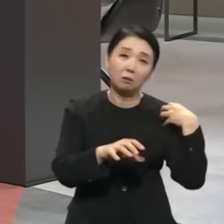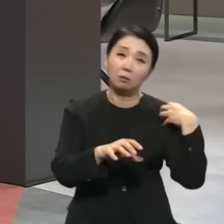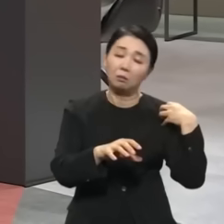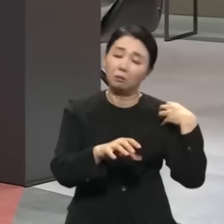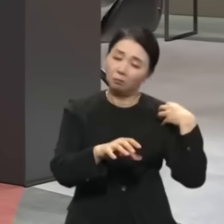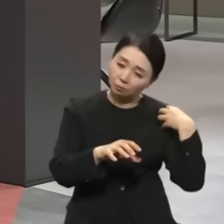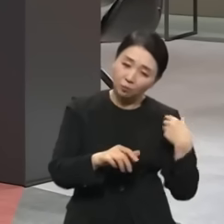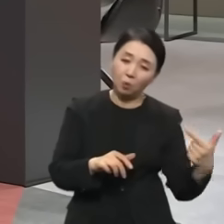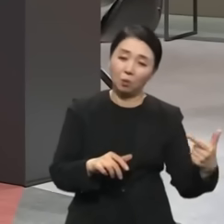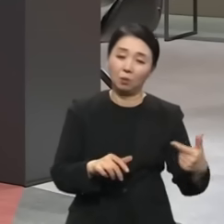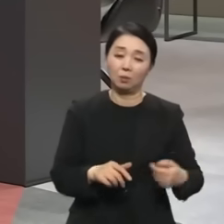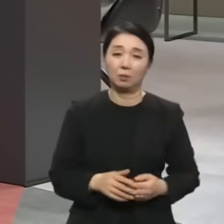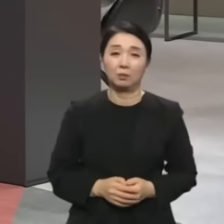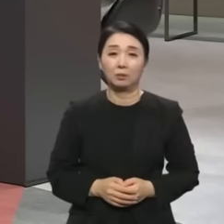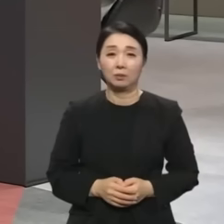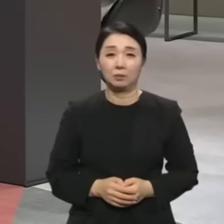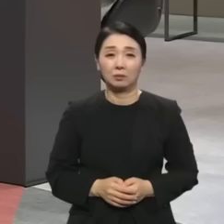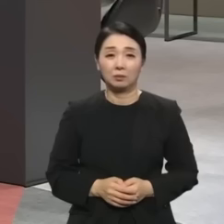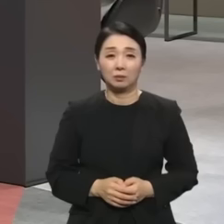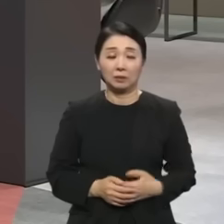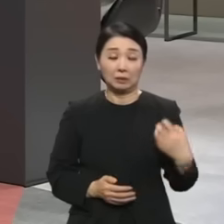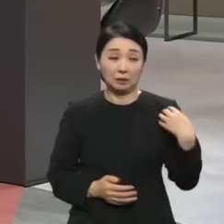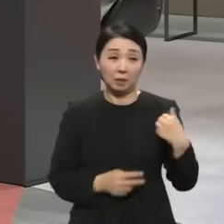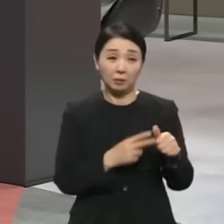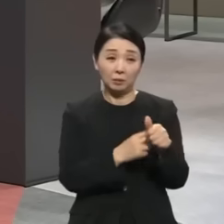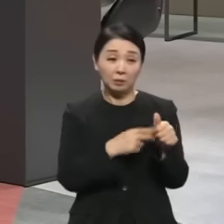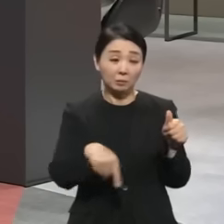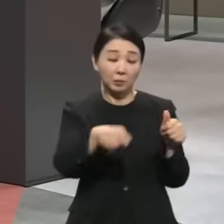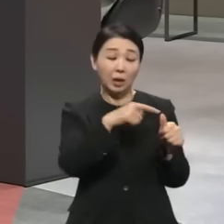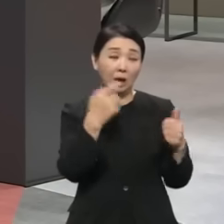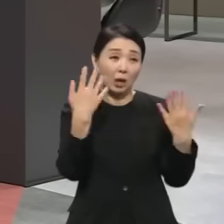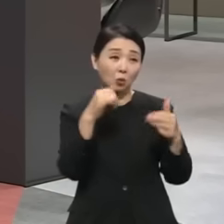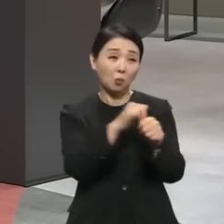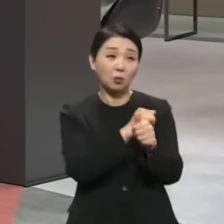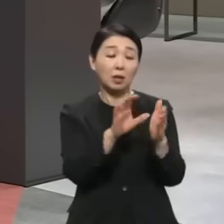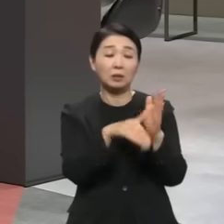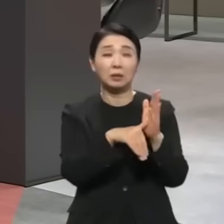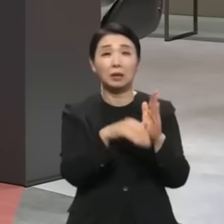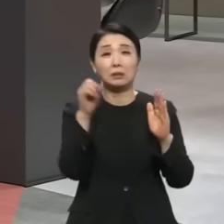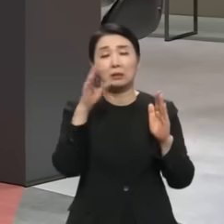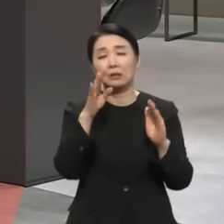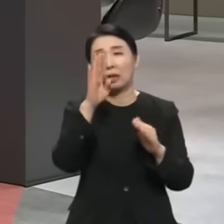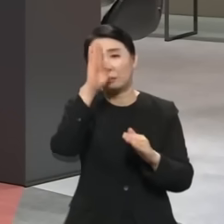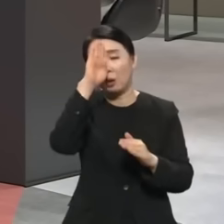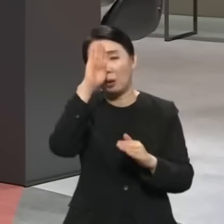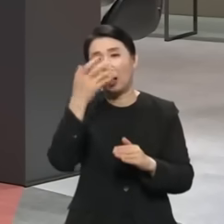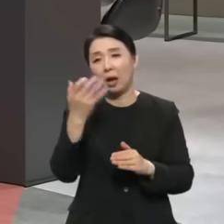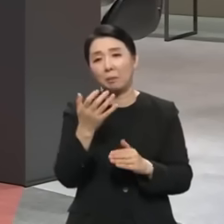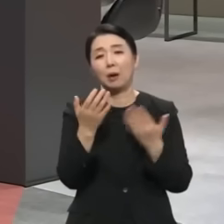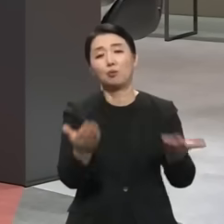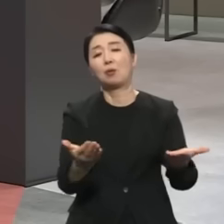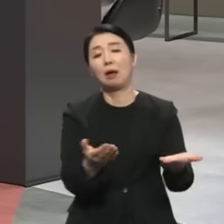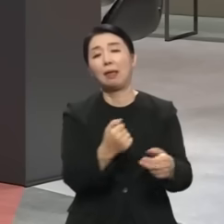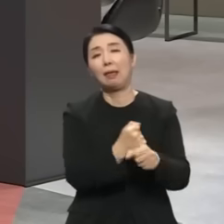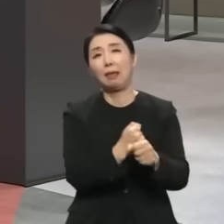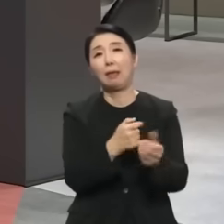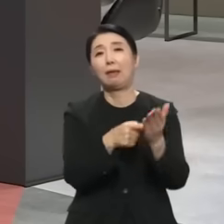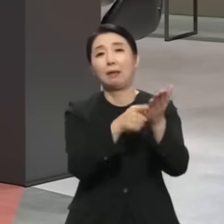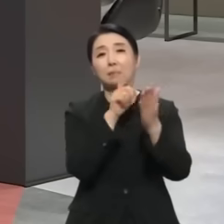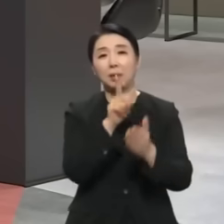그래서 담임 선생님들 사이에서는 뭐 학교폭력 사건 발생하면 휴식하라 병간해라 이런 것들도 사실 해법으로